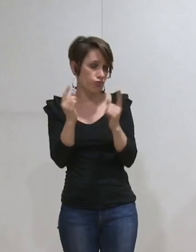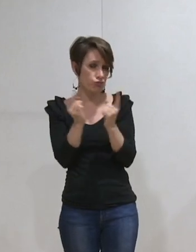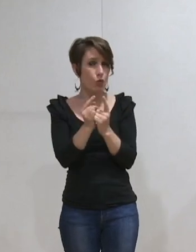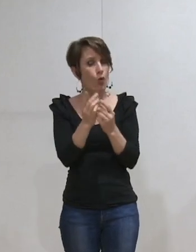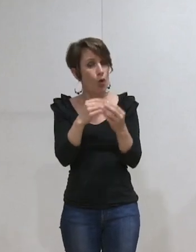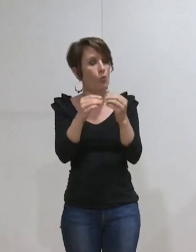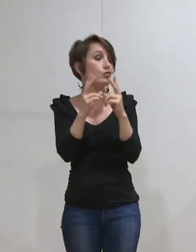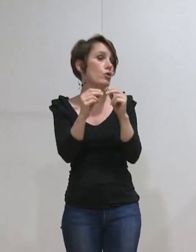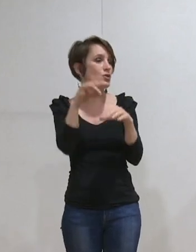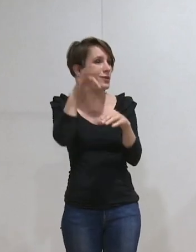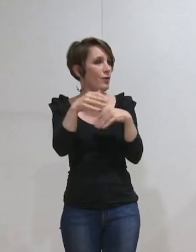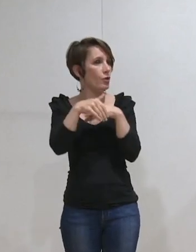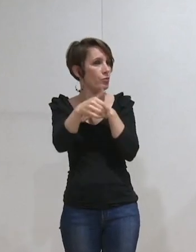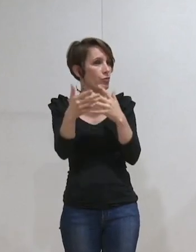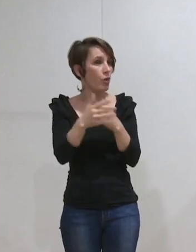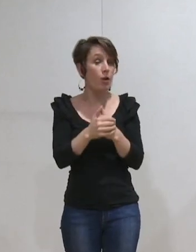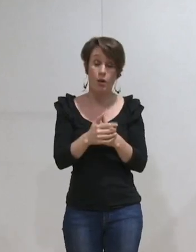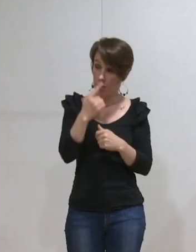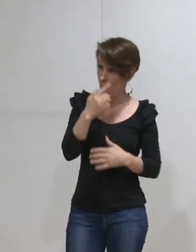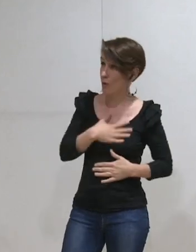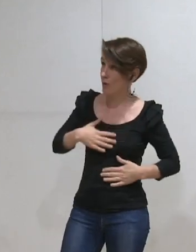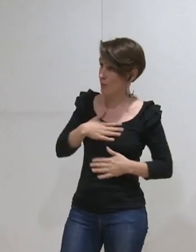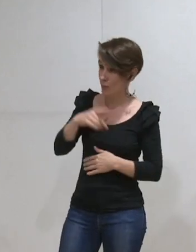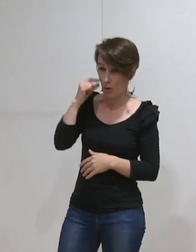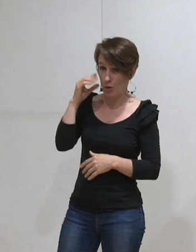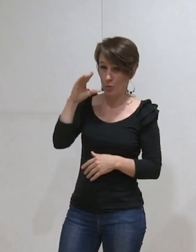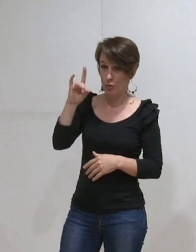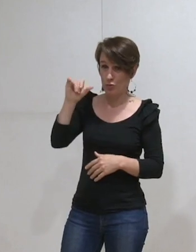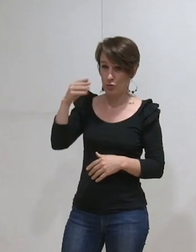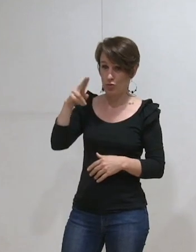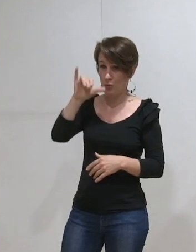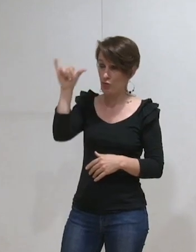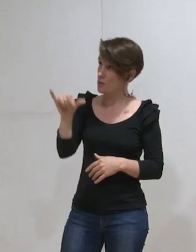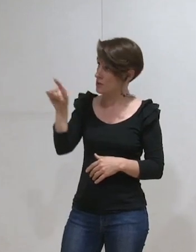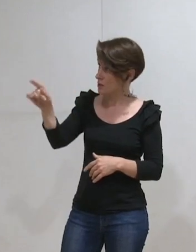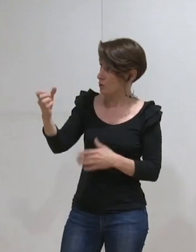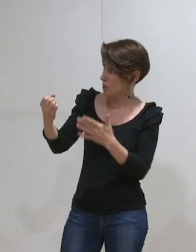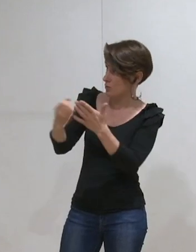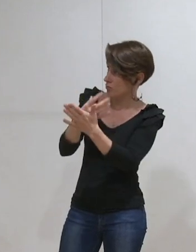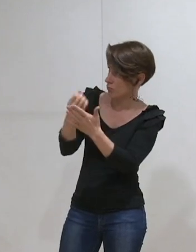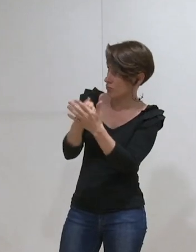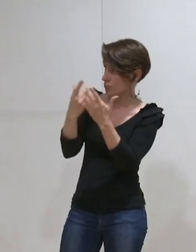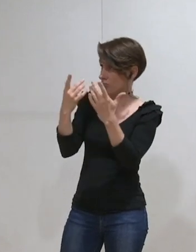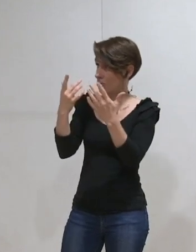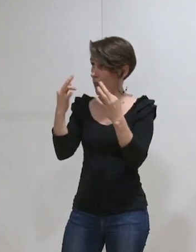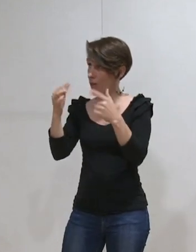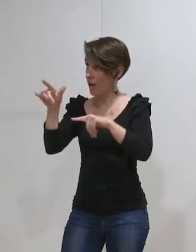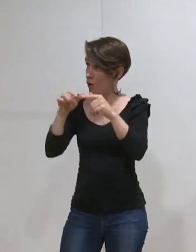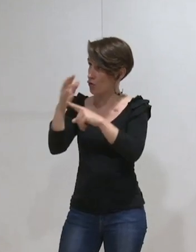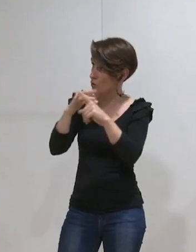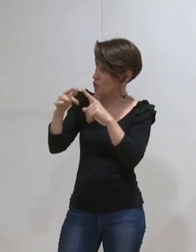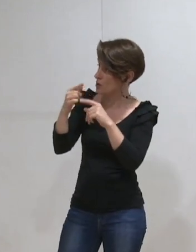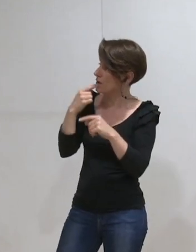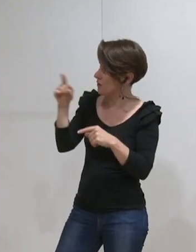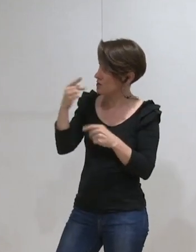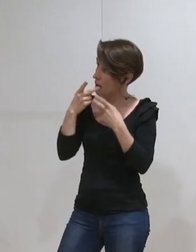sans malignité de la liberté de parole de Matthieu chamussi par rapport aux position de sa famille politique généralement sur le logement social c'est un